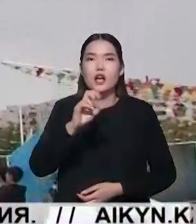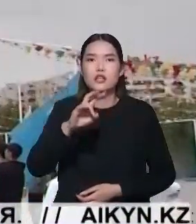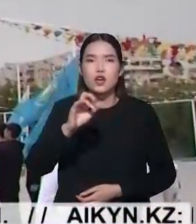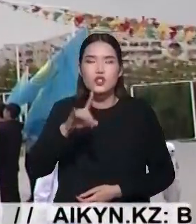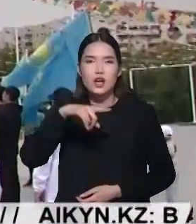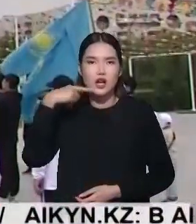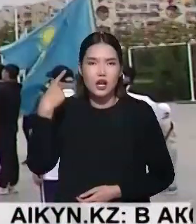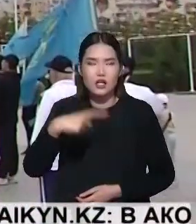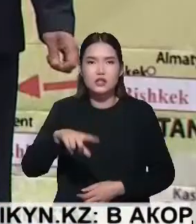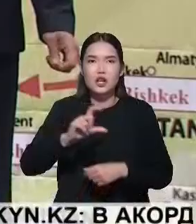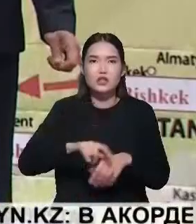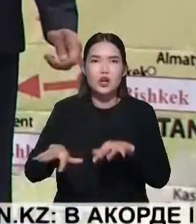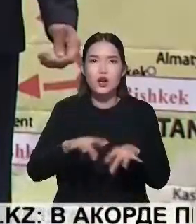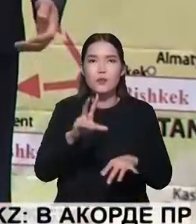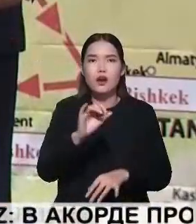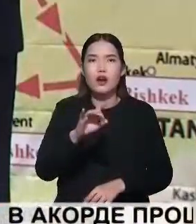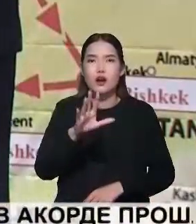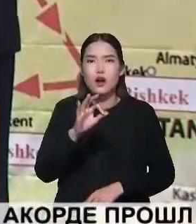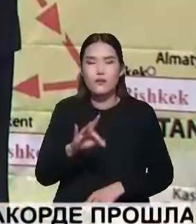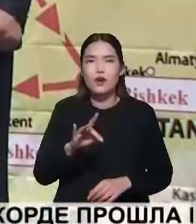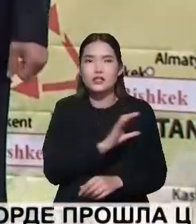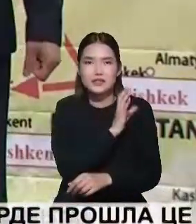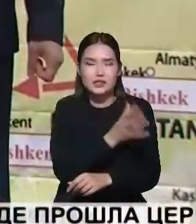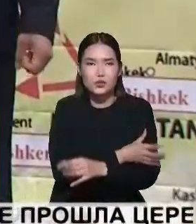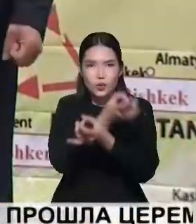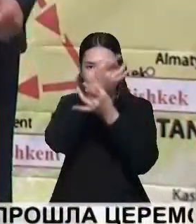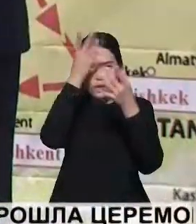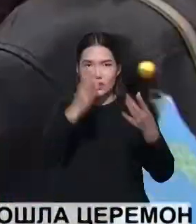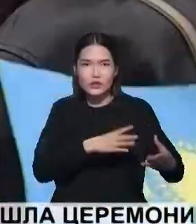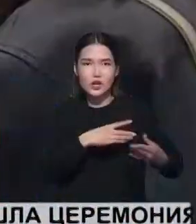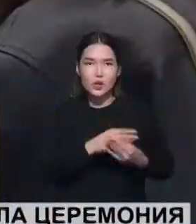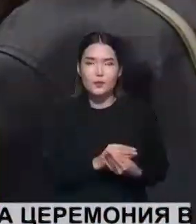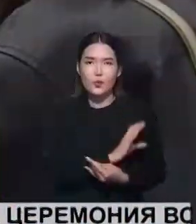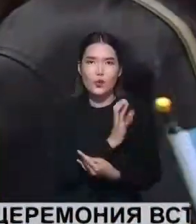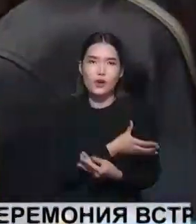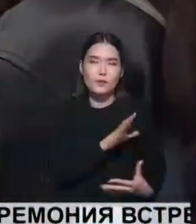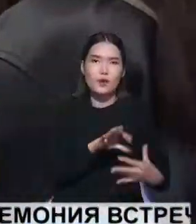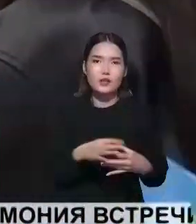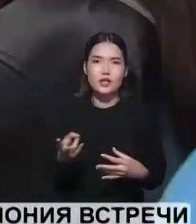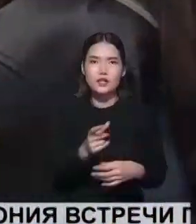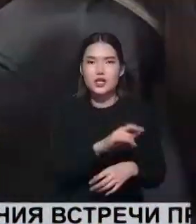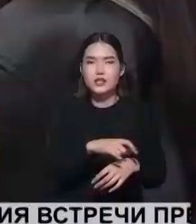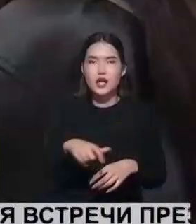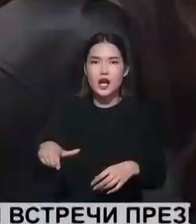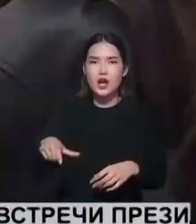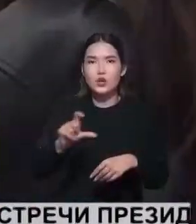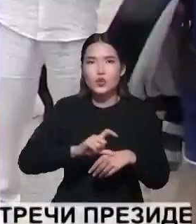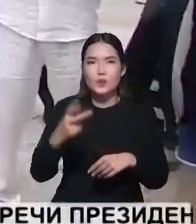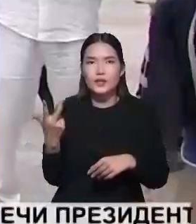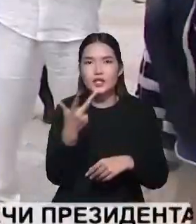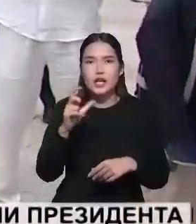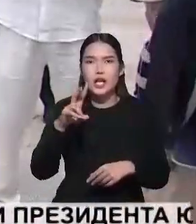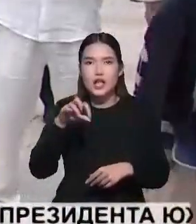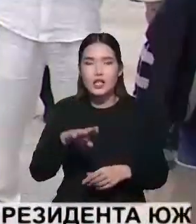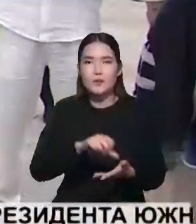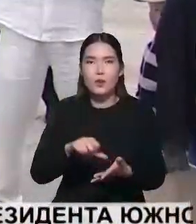России. По словам организаторов, караван призван усилить культурный взаимообмен и укрепить связи между народами. К слову, на третьем этапе